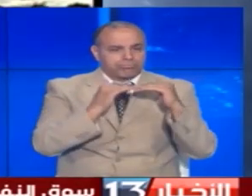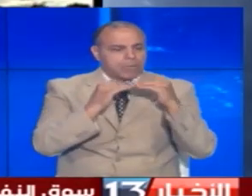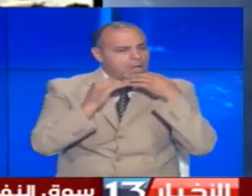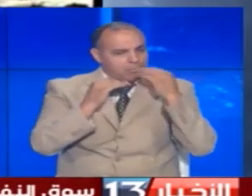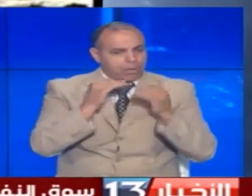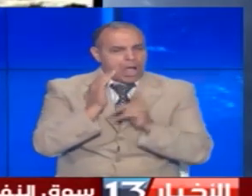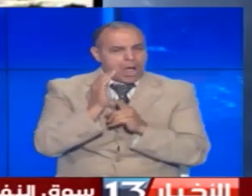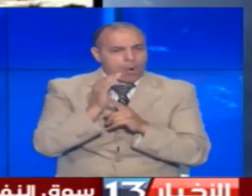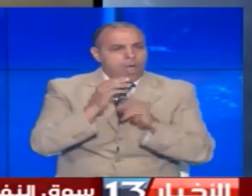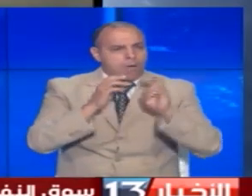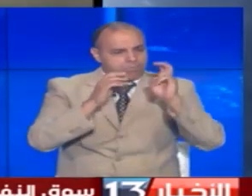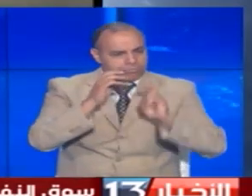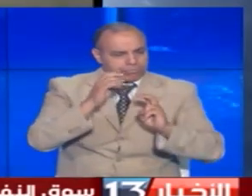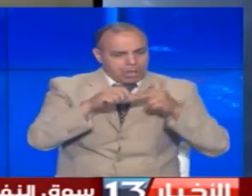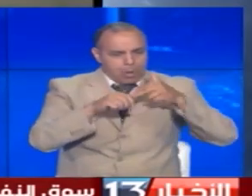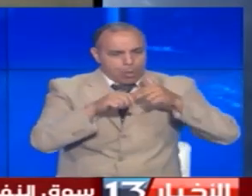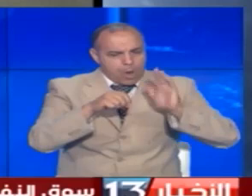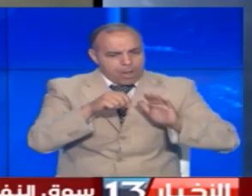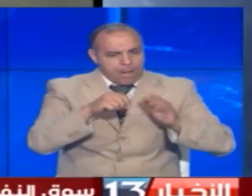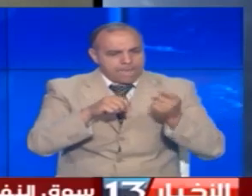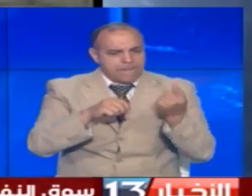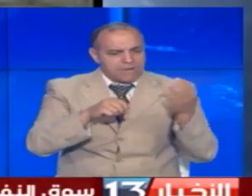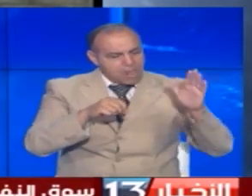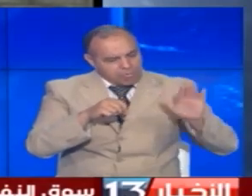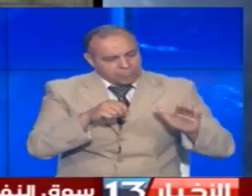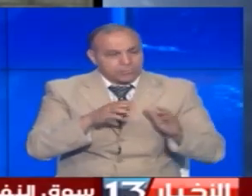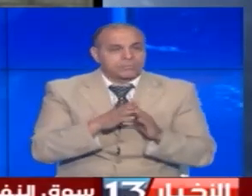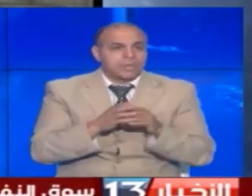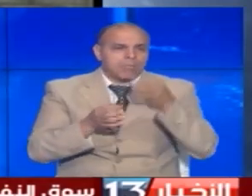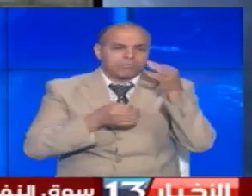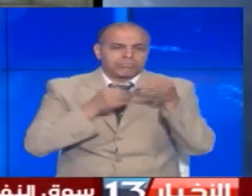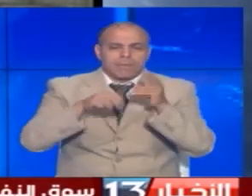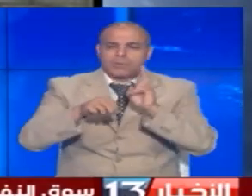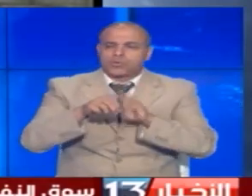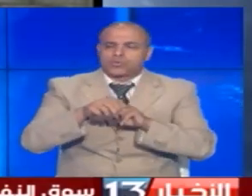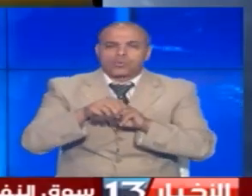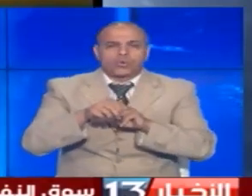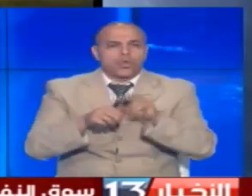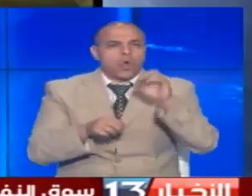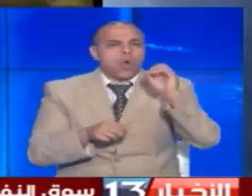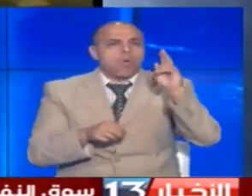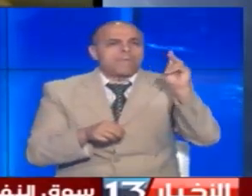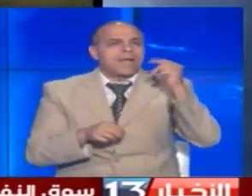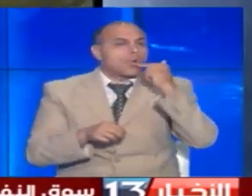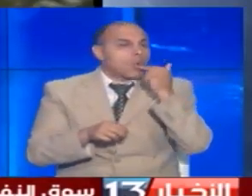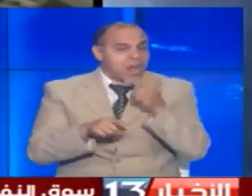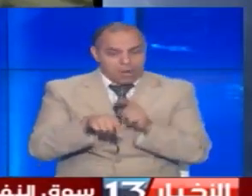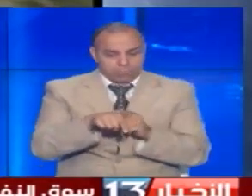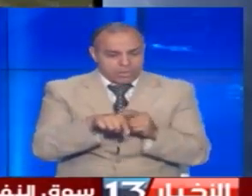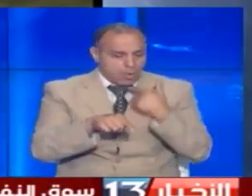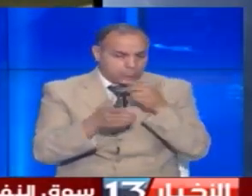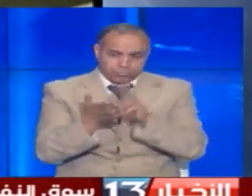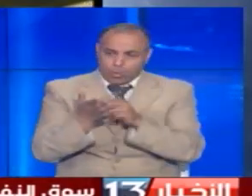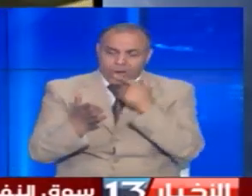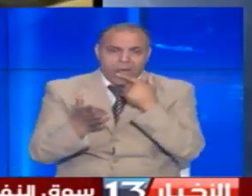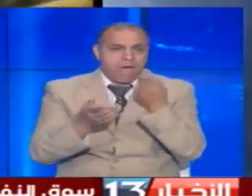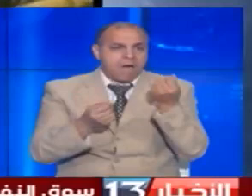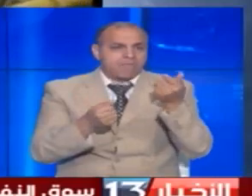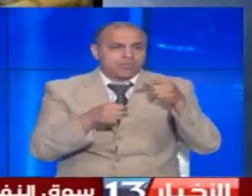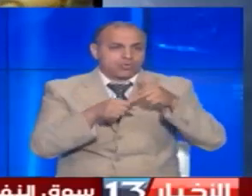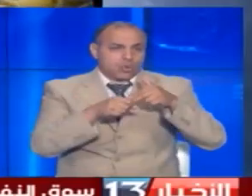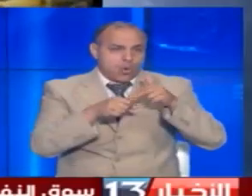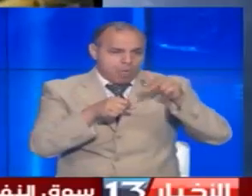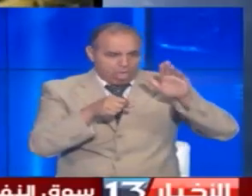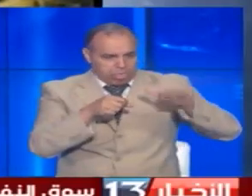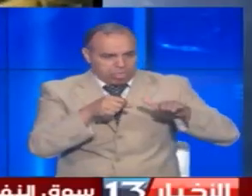بتخفيض ات الانتاج الى مائه بالمائه تصريحات من العام لمنظمه اوبيك تاتي في وقت سجلته اسعار النفط اليوم